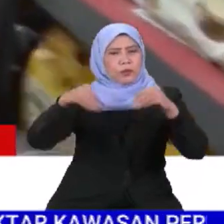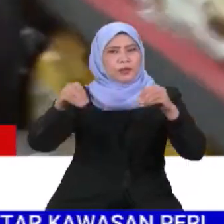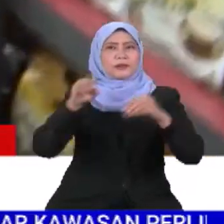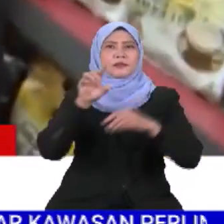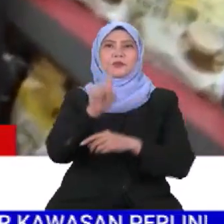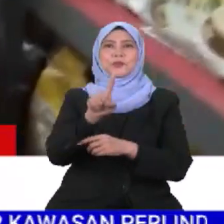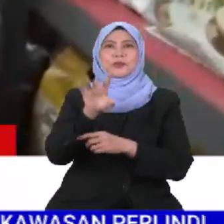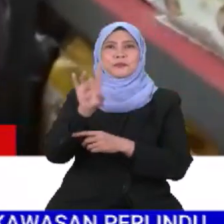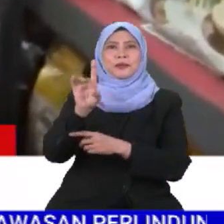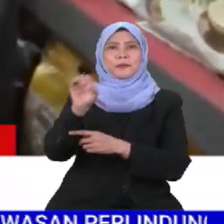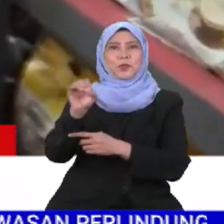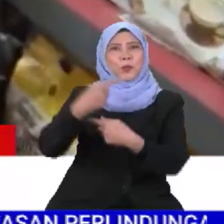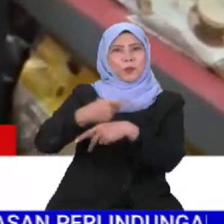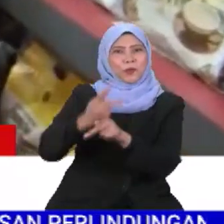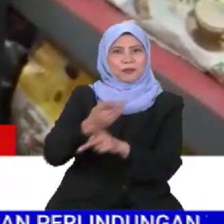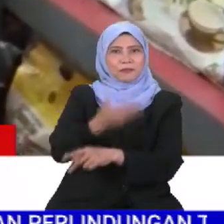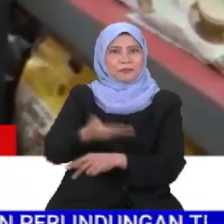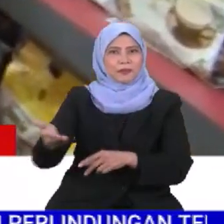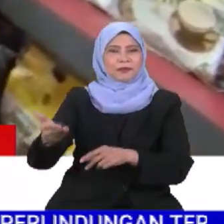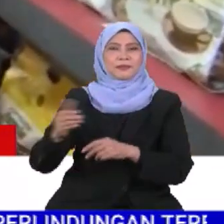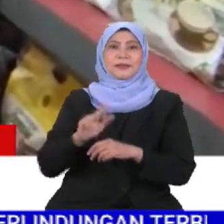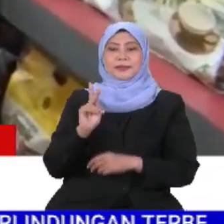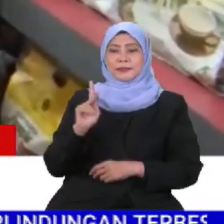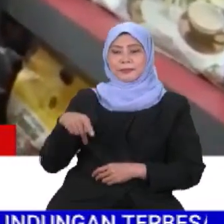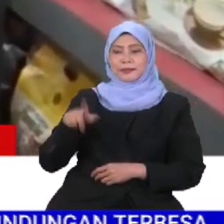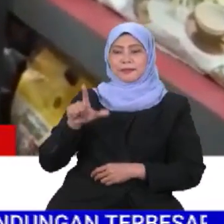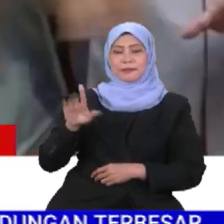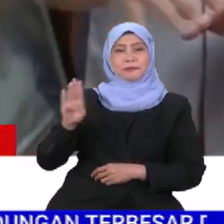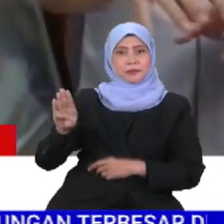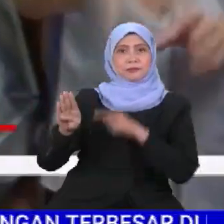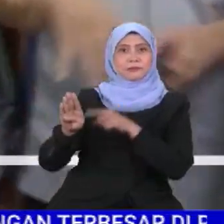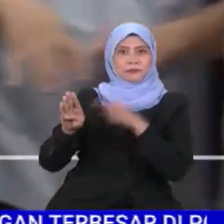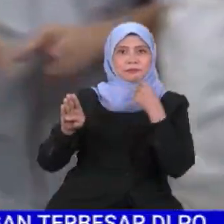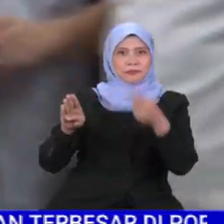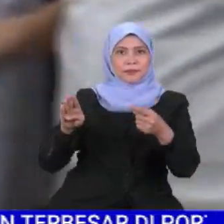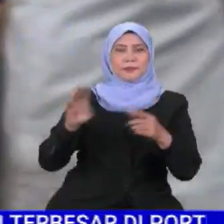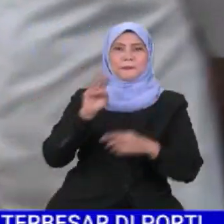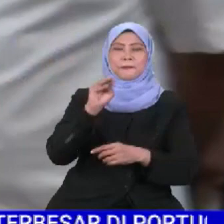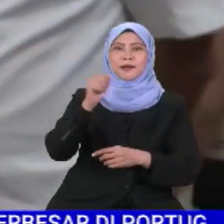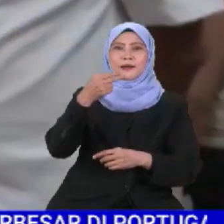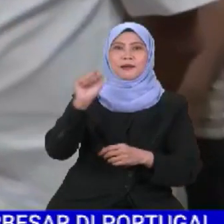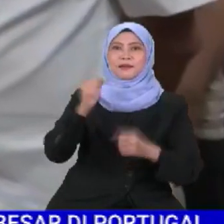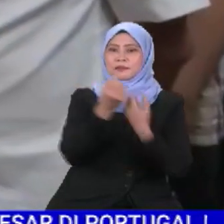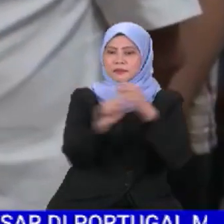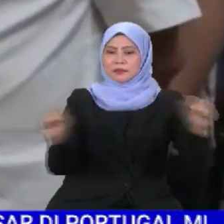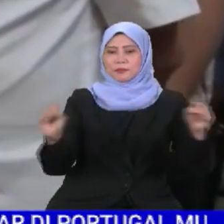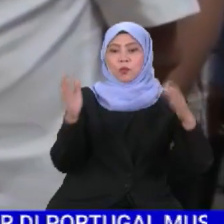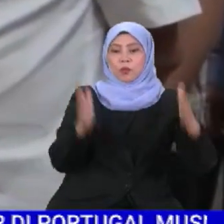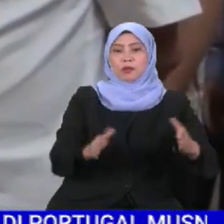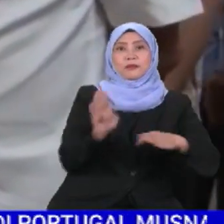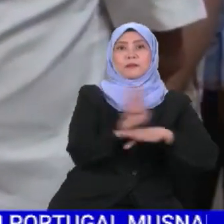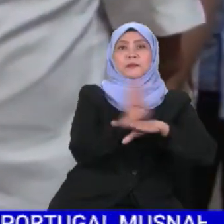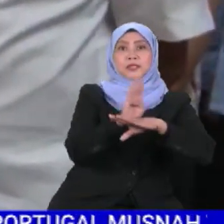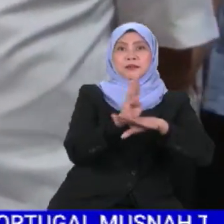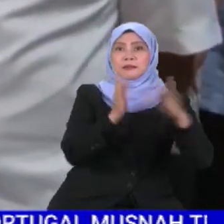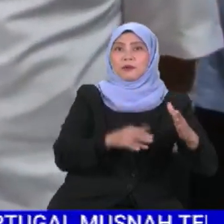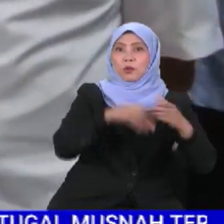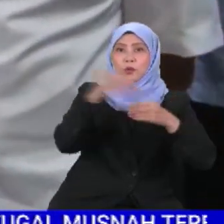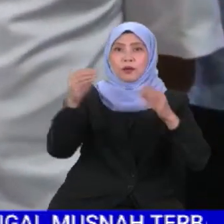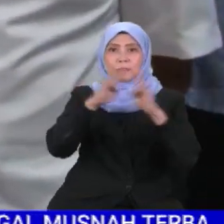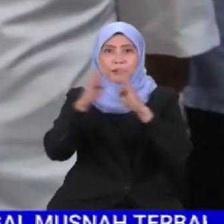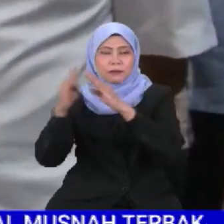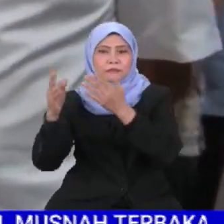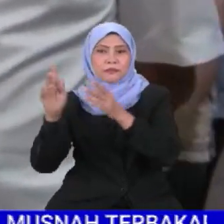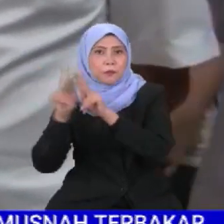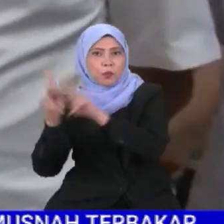180 produk Nyatakan ke Febi ada dalam hal merupakan inisiatif mempersiapkan utsawa luar Bandar untuk nyata